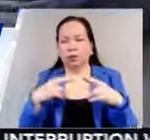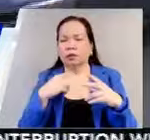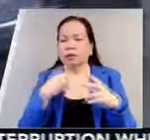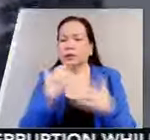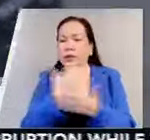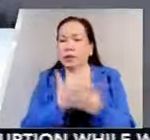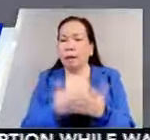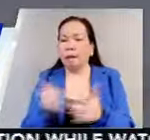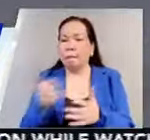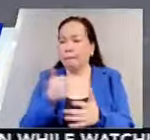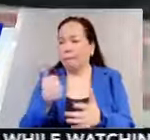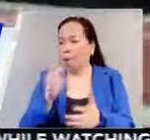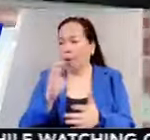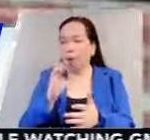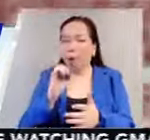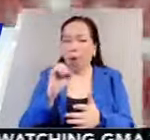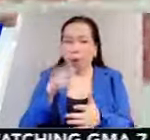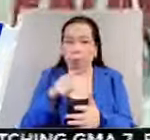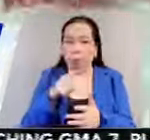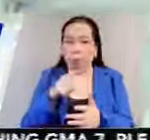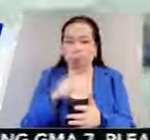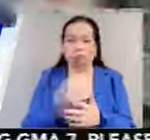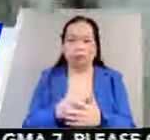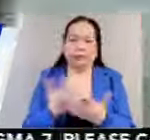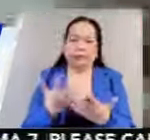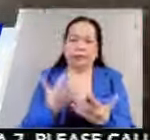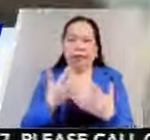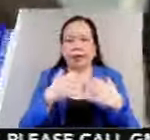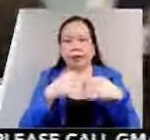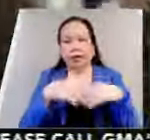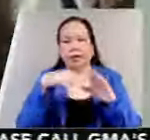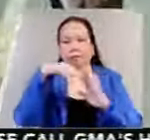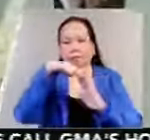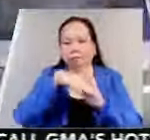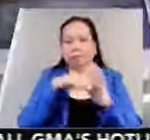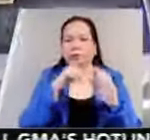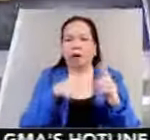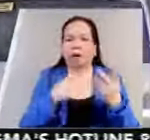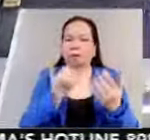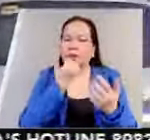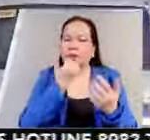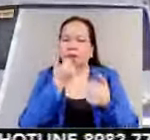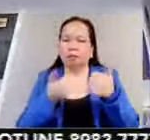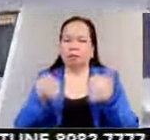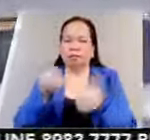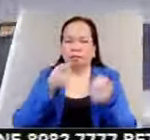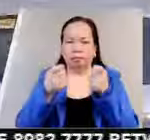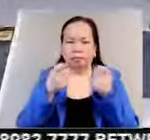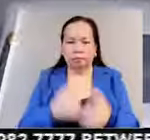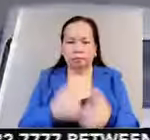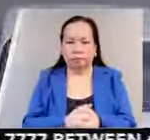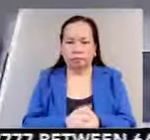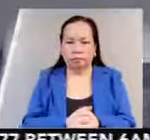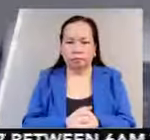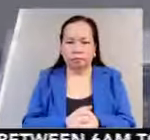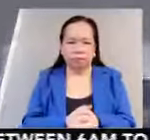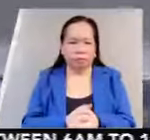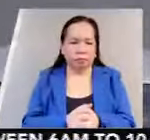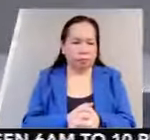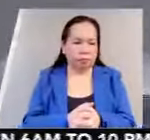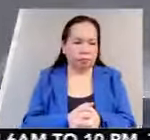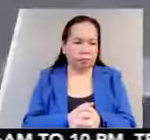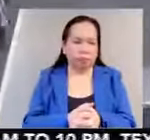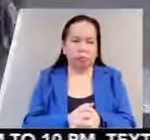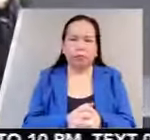dahil sa mismanagement. May mga areas like in Region 6, hindi ko na-manage ng